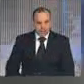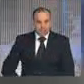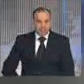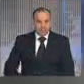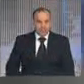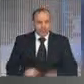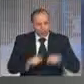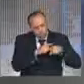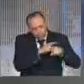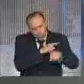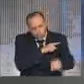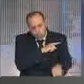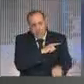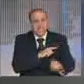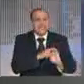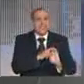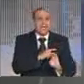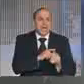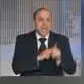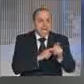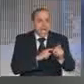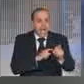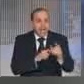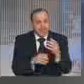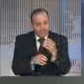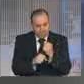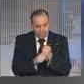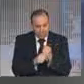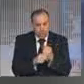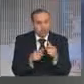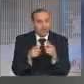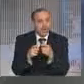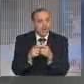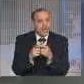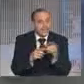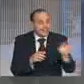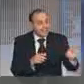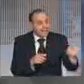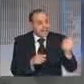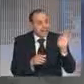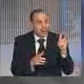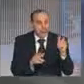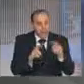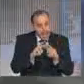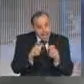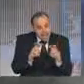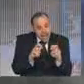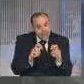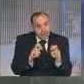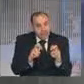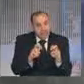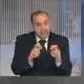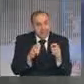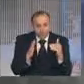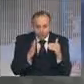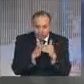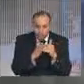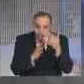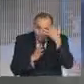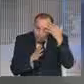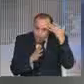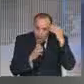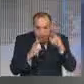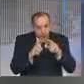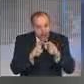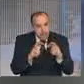في عمق الصحراء القاحله تكونت محضن المؤسسات لتختار ابرز دراسات توصل اليها خبراء